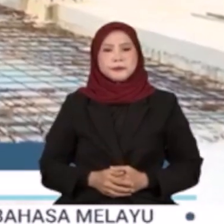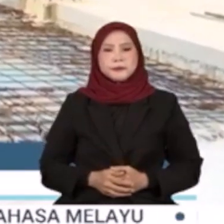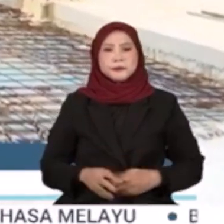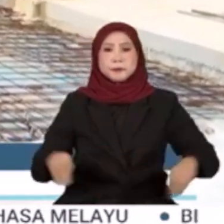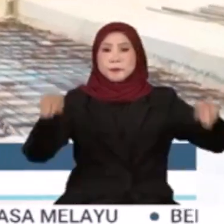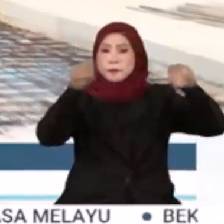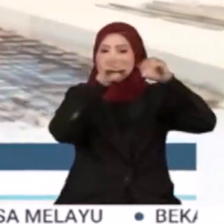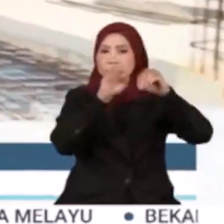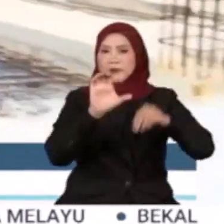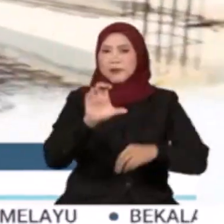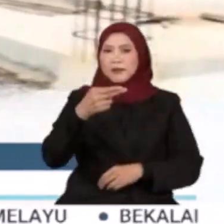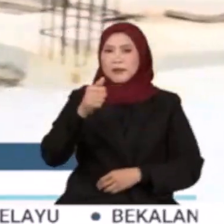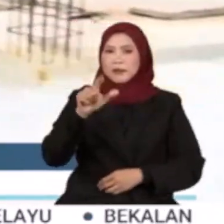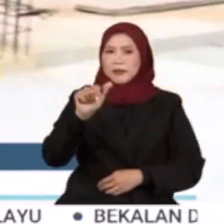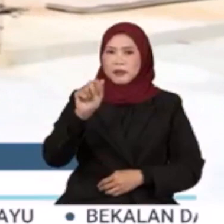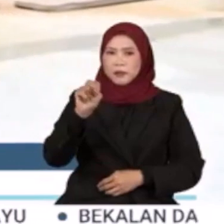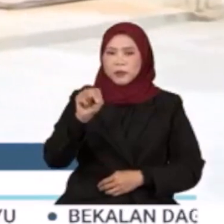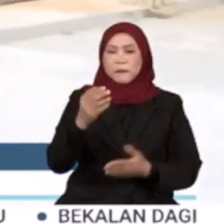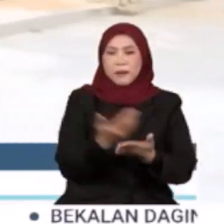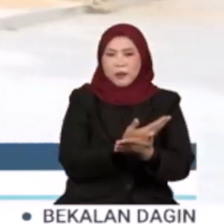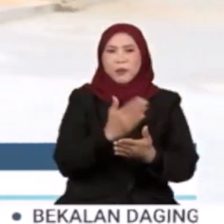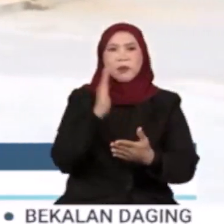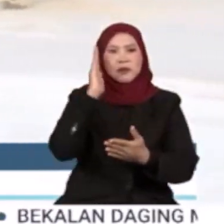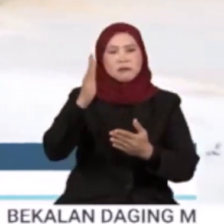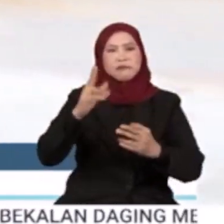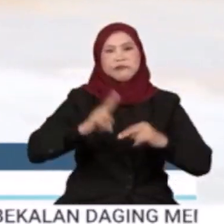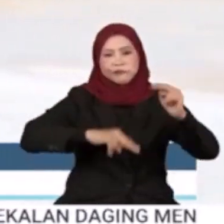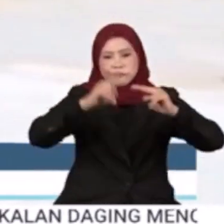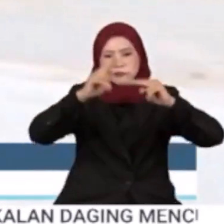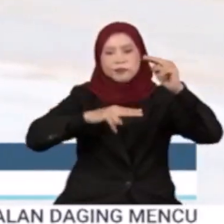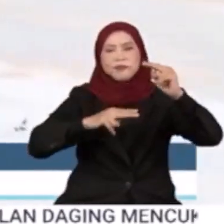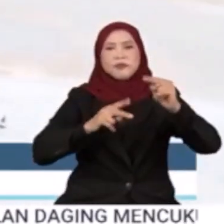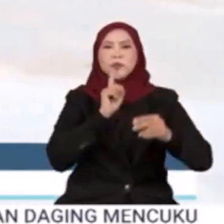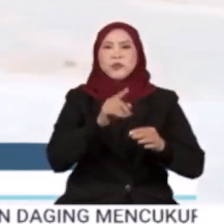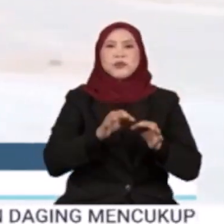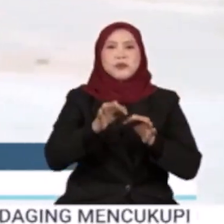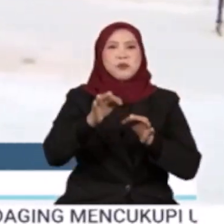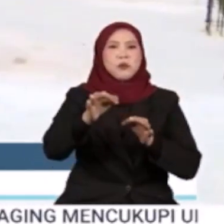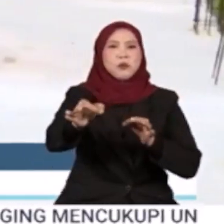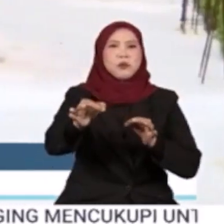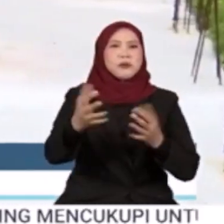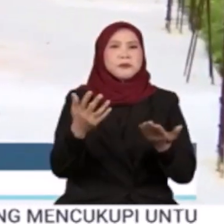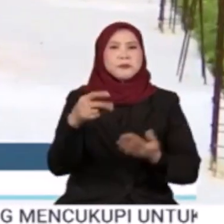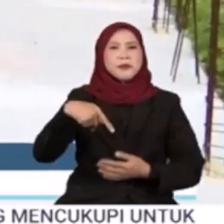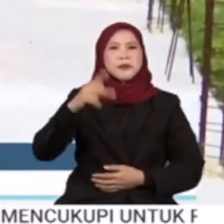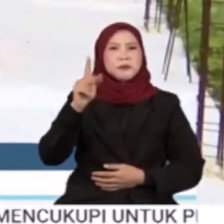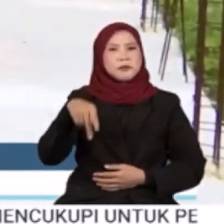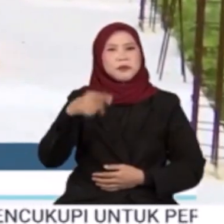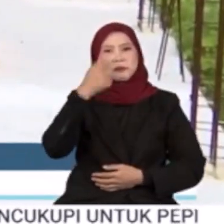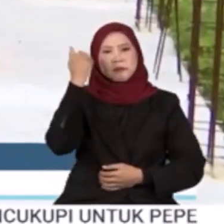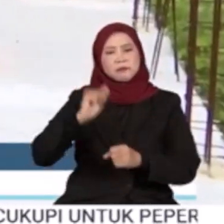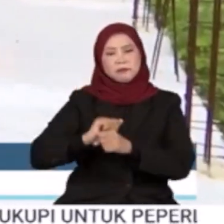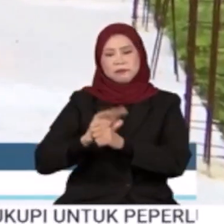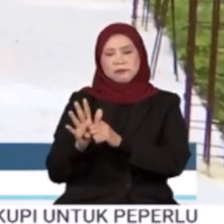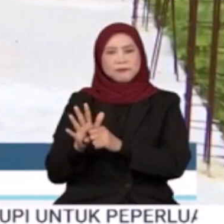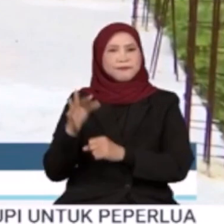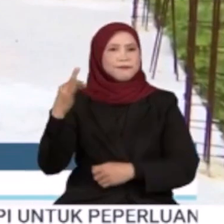Masjid Chanlun yang baru akan segera dibina selepas tertangguh sejak tempoh PKP akibat